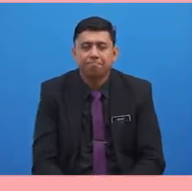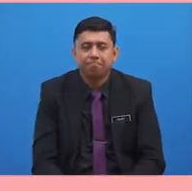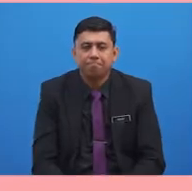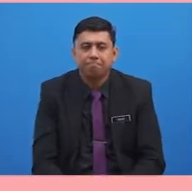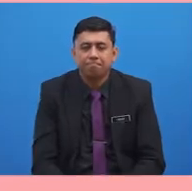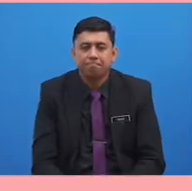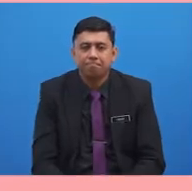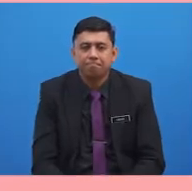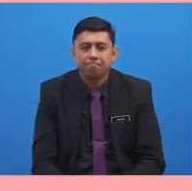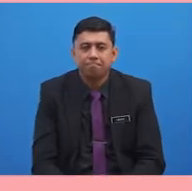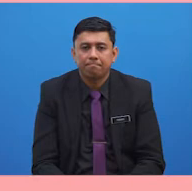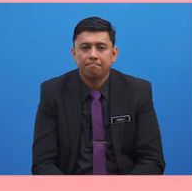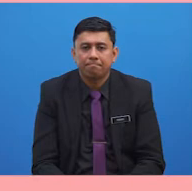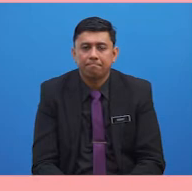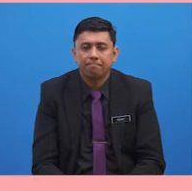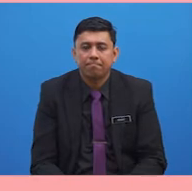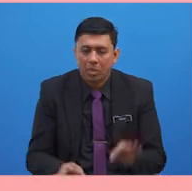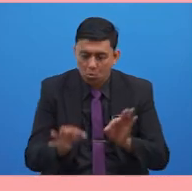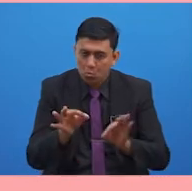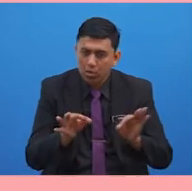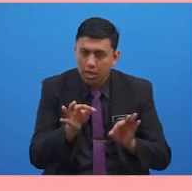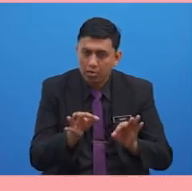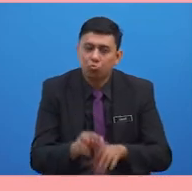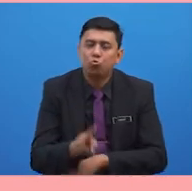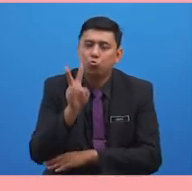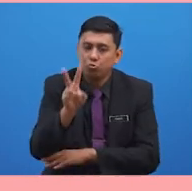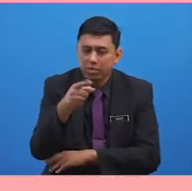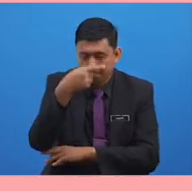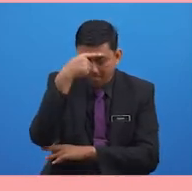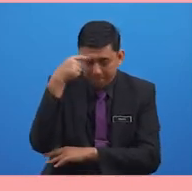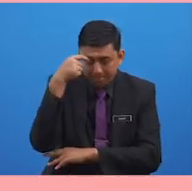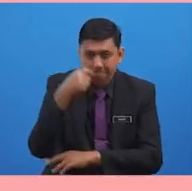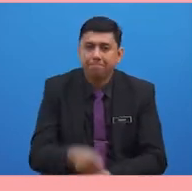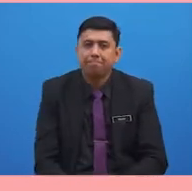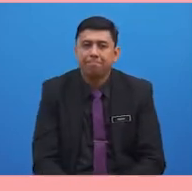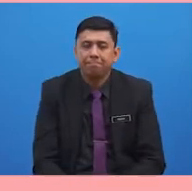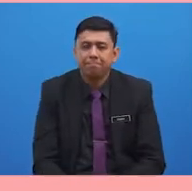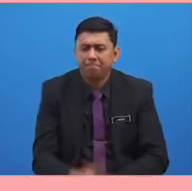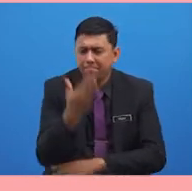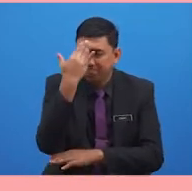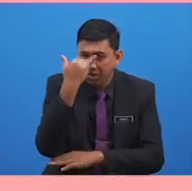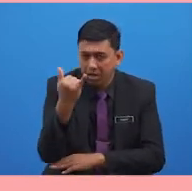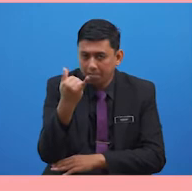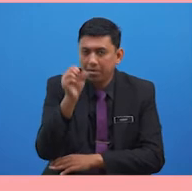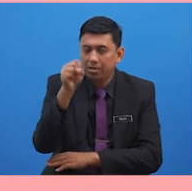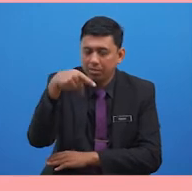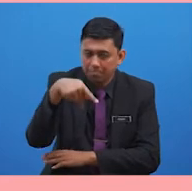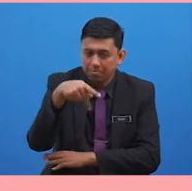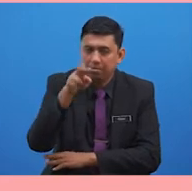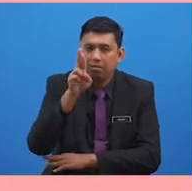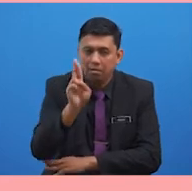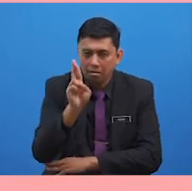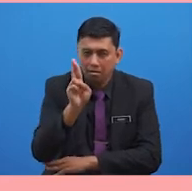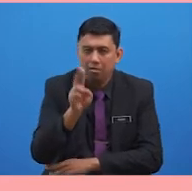Soalan yang ketiga berbunyi, huraikan 2 sebab mengapa